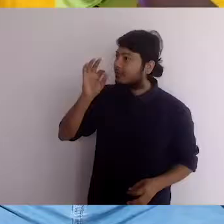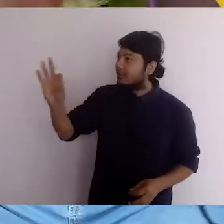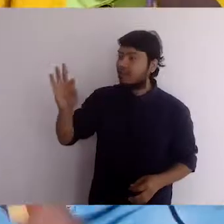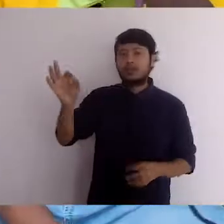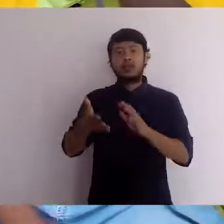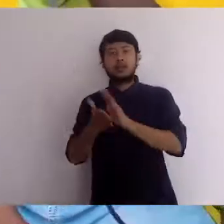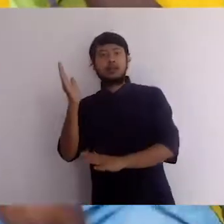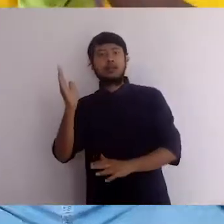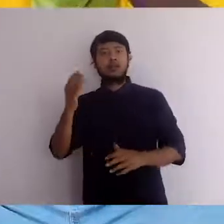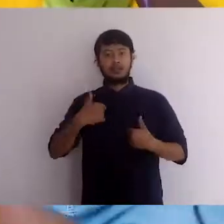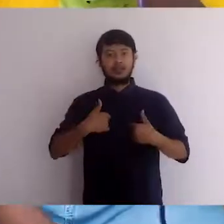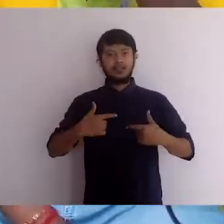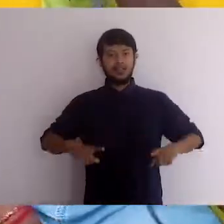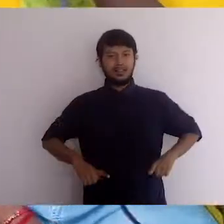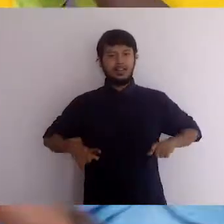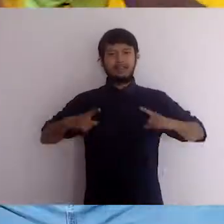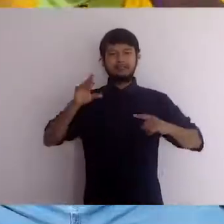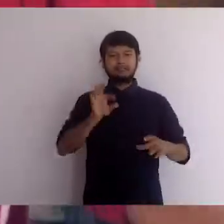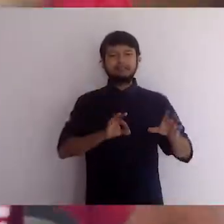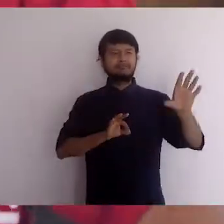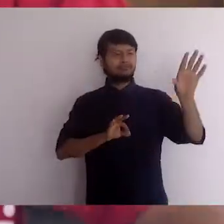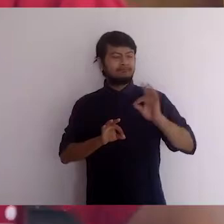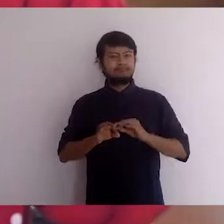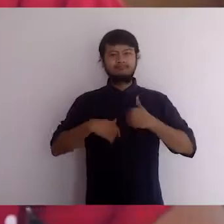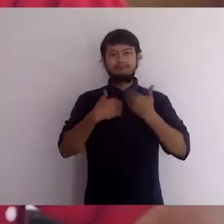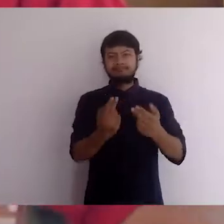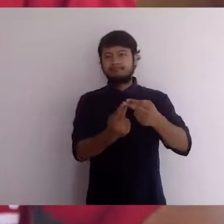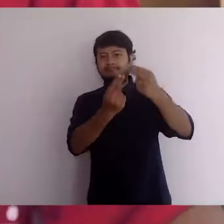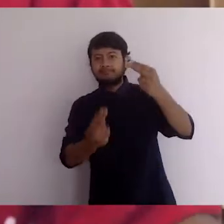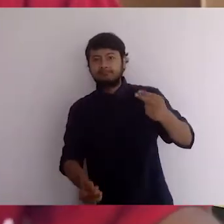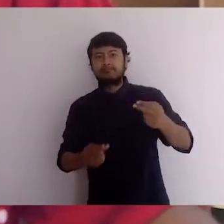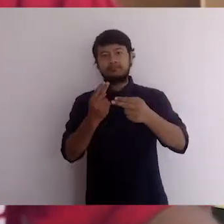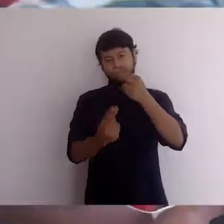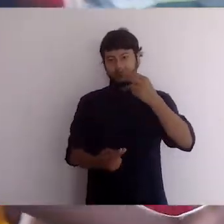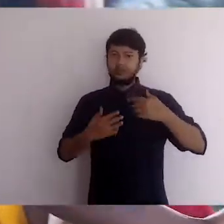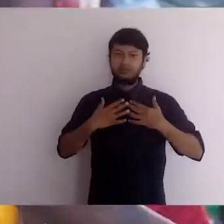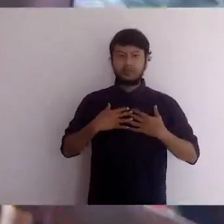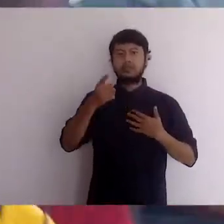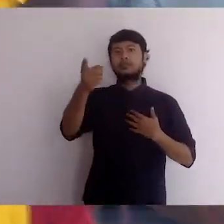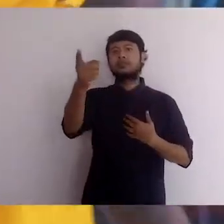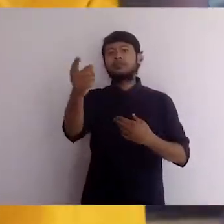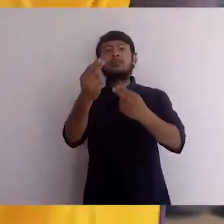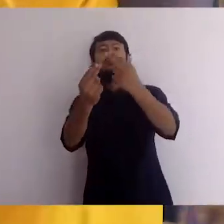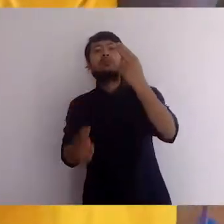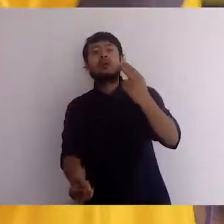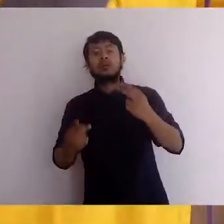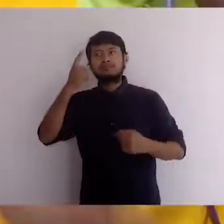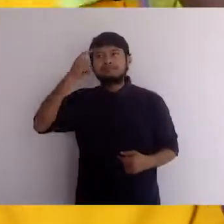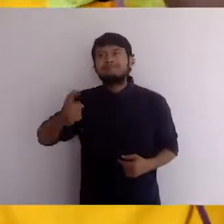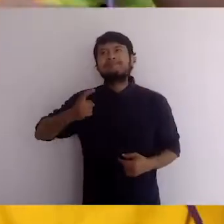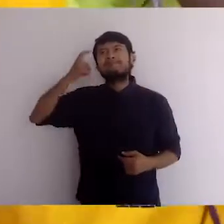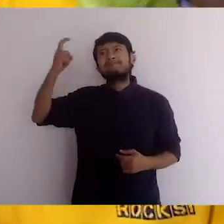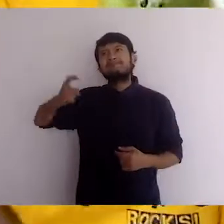खाया। मेरे लाइफ कर जोड़ कर मैंने रैप के बनाया, ये है मेरी बात तूने क्या कर दिखाया। सोच सोच कर सपना ही